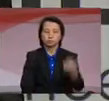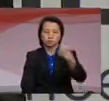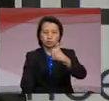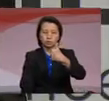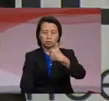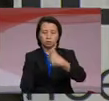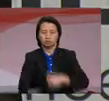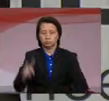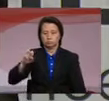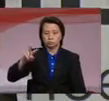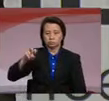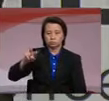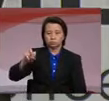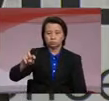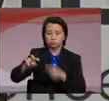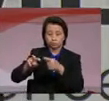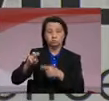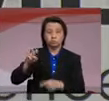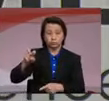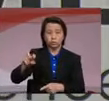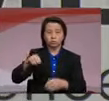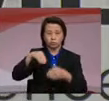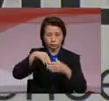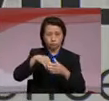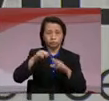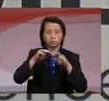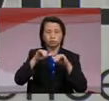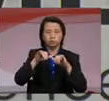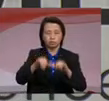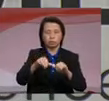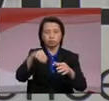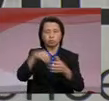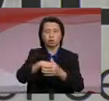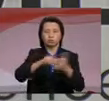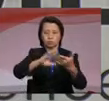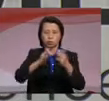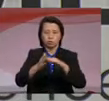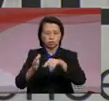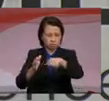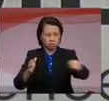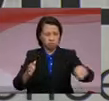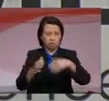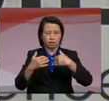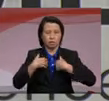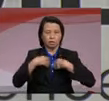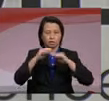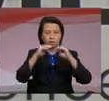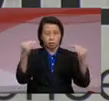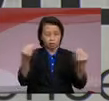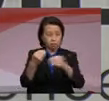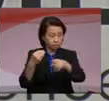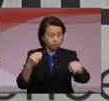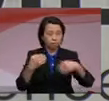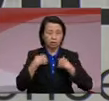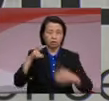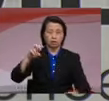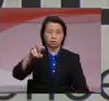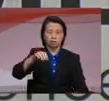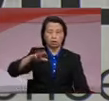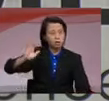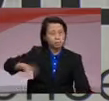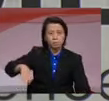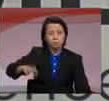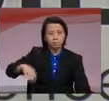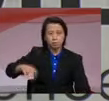pertama, virus coronavirus masih dalam masyarakat kita, dalam komuniti. Kita masih belum berjaya